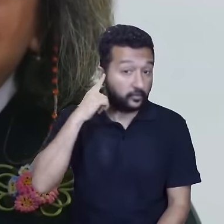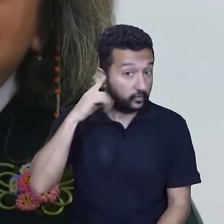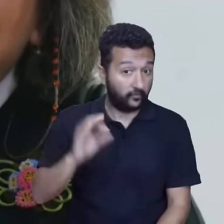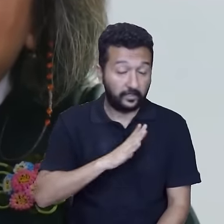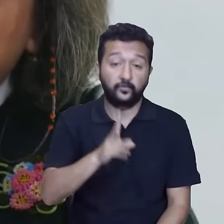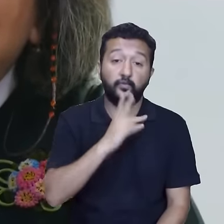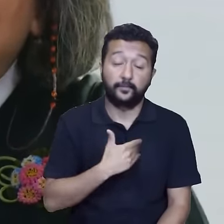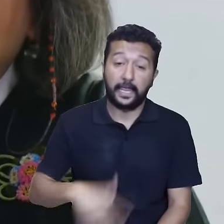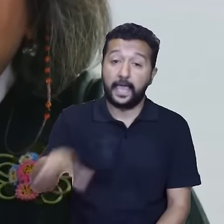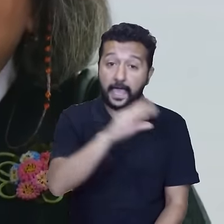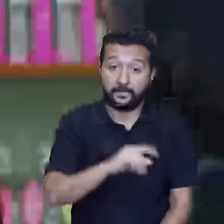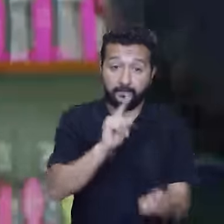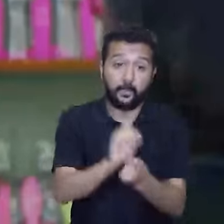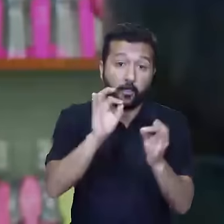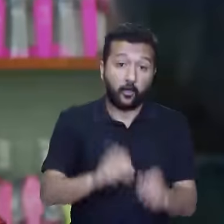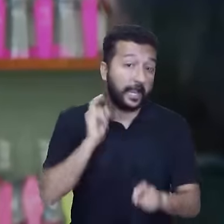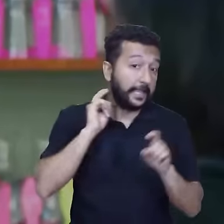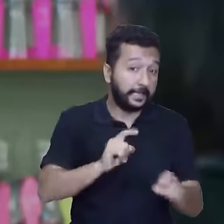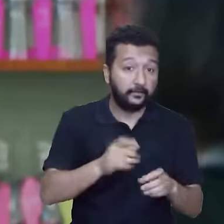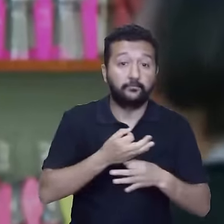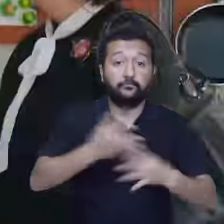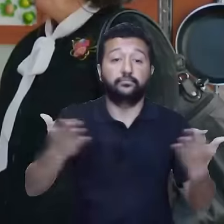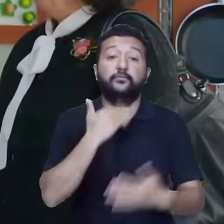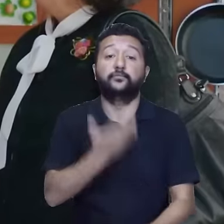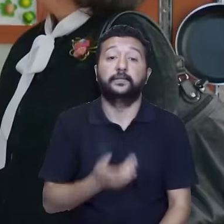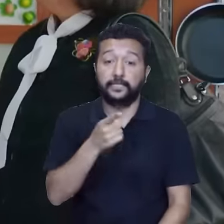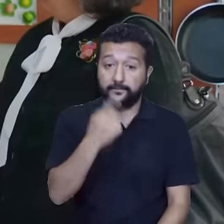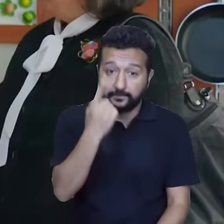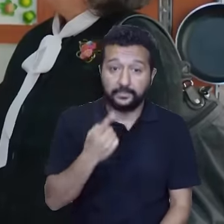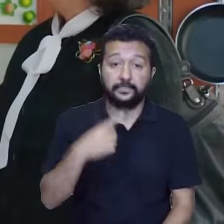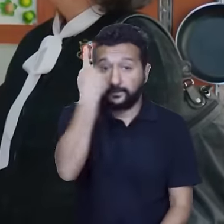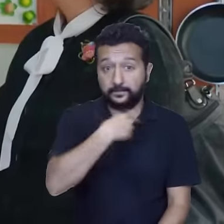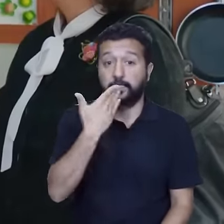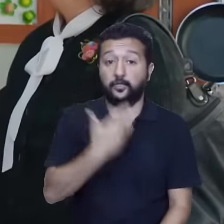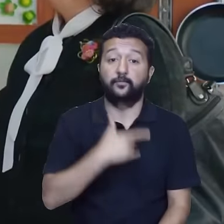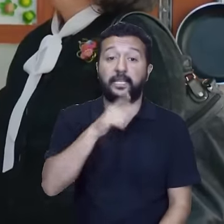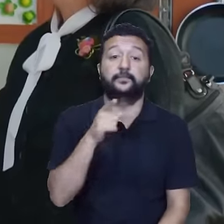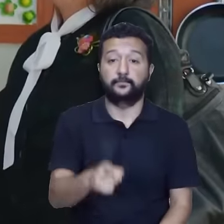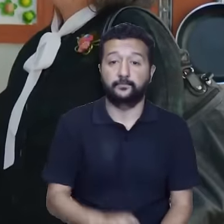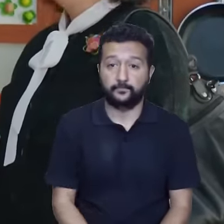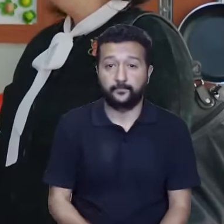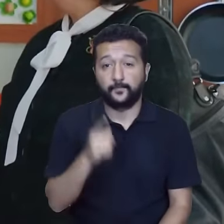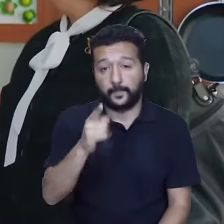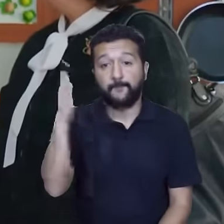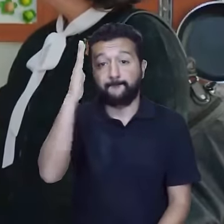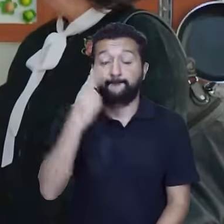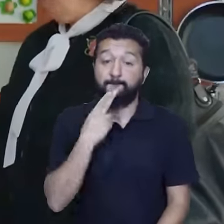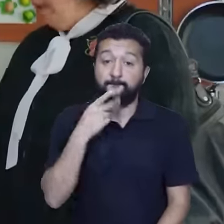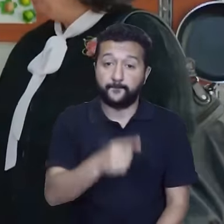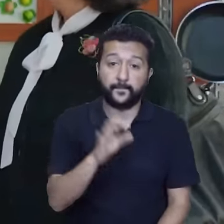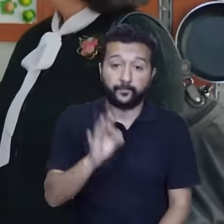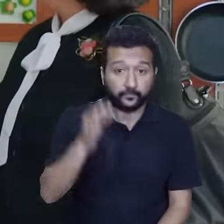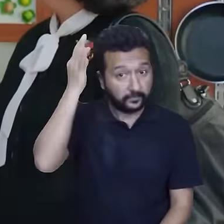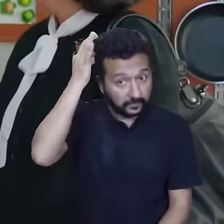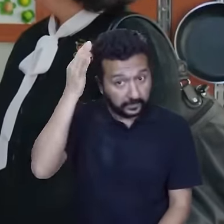şöhretim var sonuçta. Ben her önüme geleni öyle dedikodu diye yayamam ki. En azından bir sima tarifi lazım. İşte uzunca bir kız. Heh.